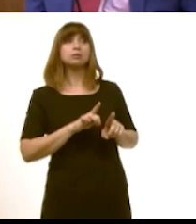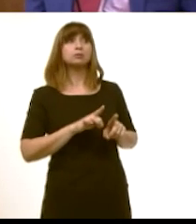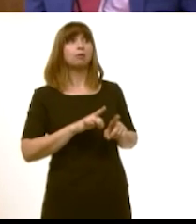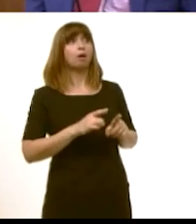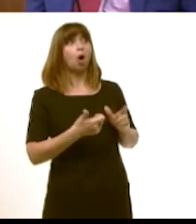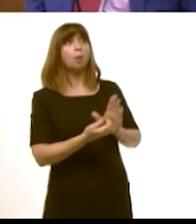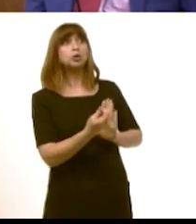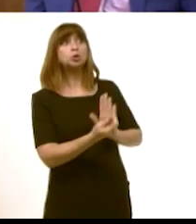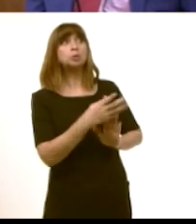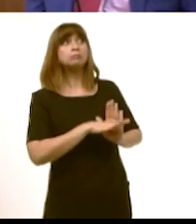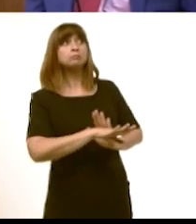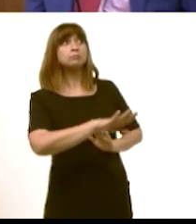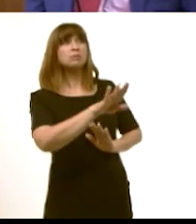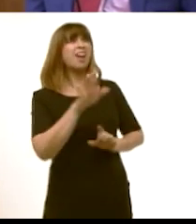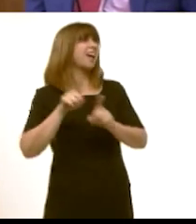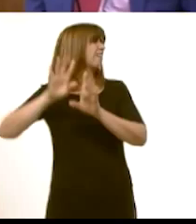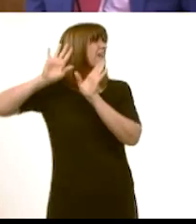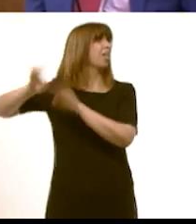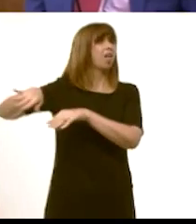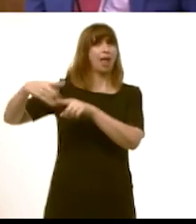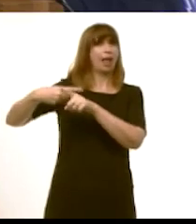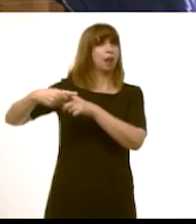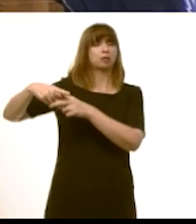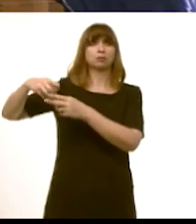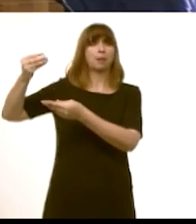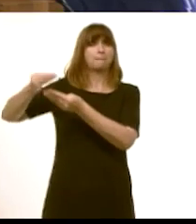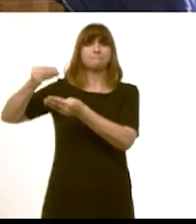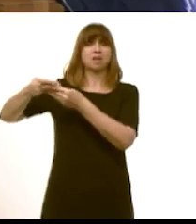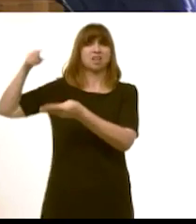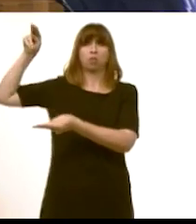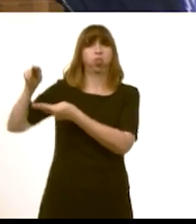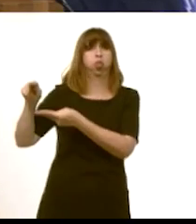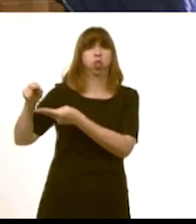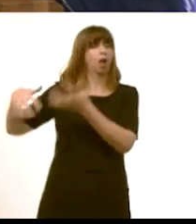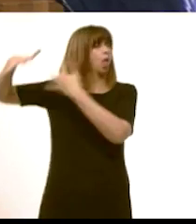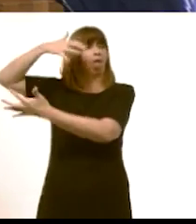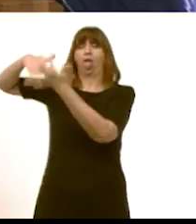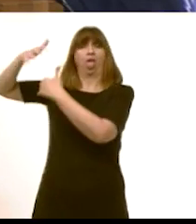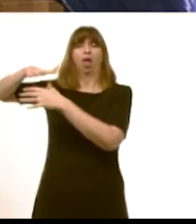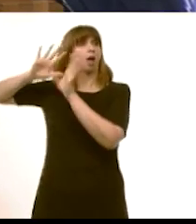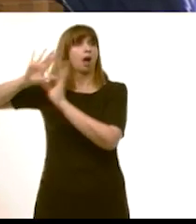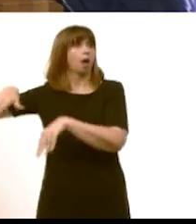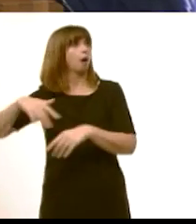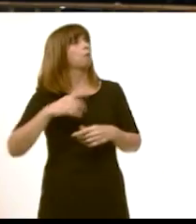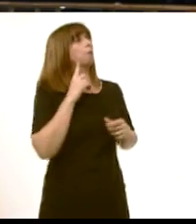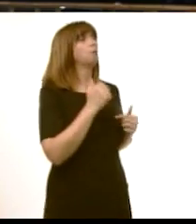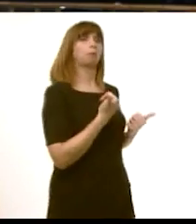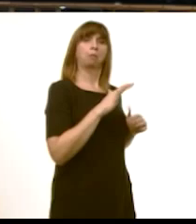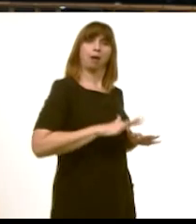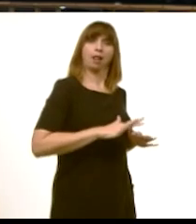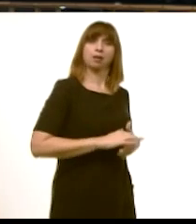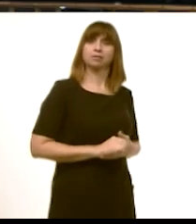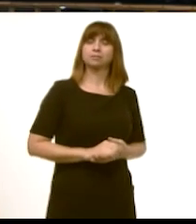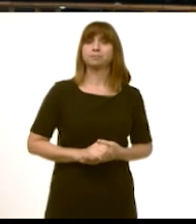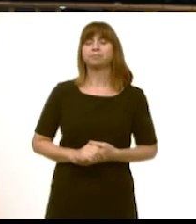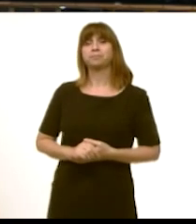and they want to get away from the chaos and underfunding of England. Alan Fred Jones. Diolch yn fawr. Dych chi'n